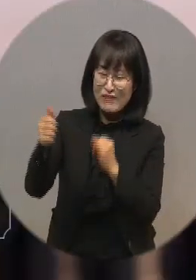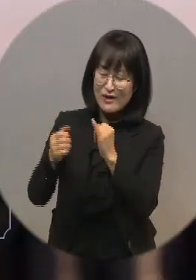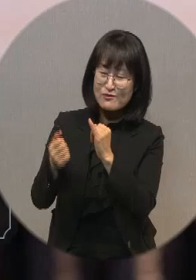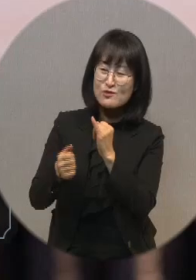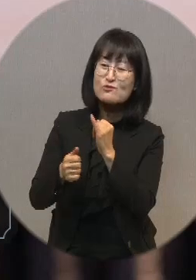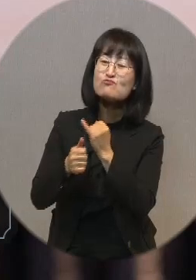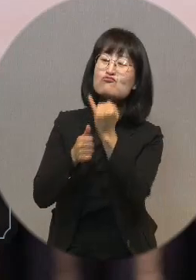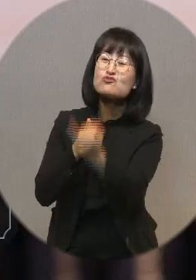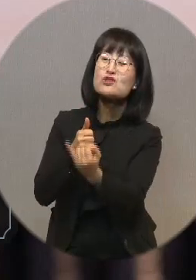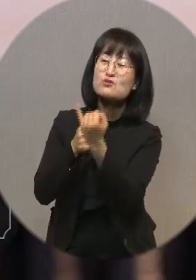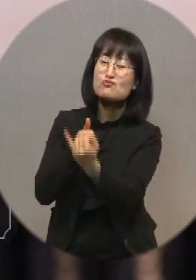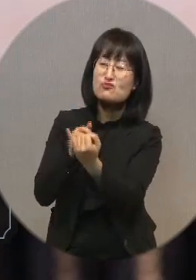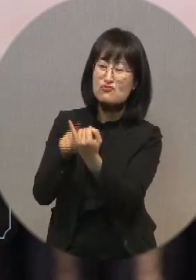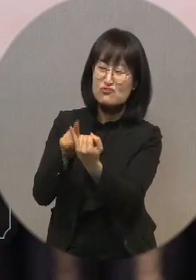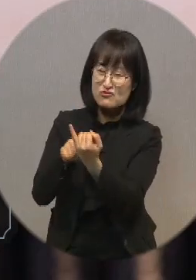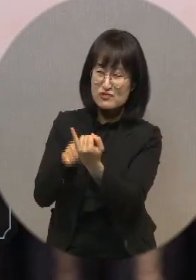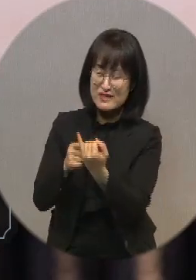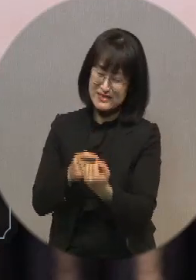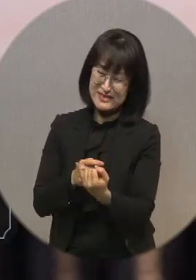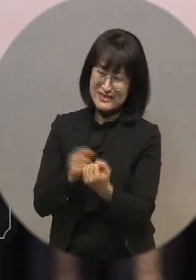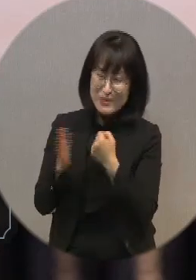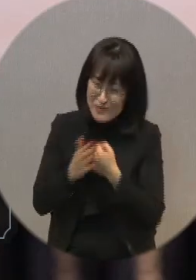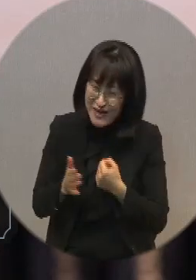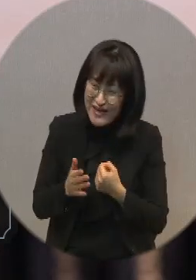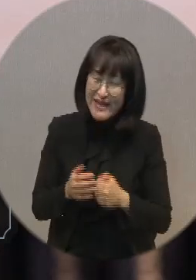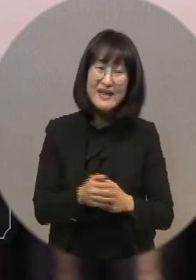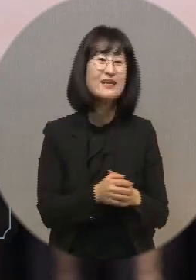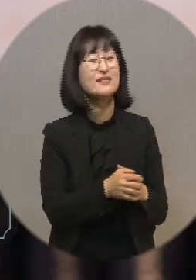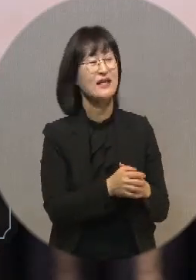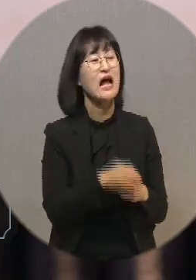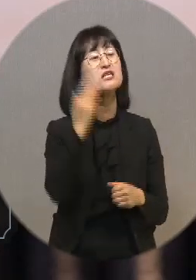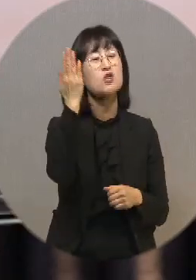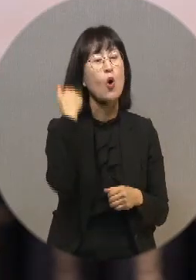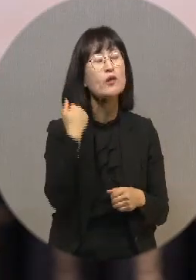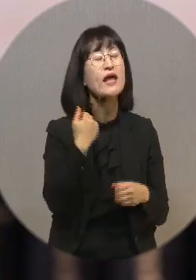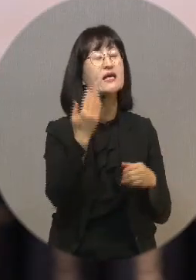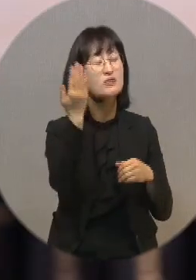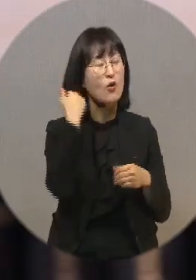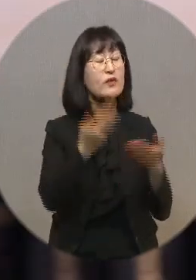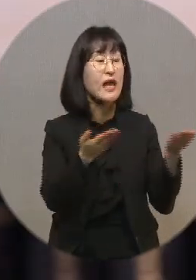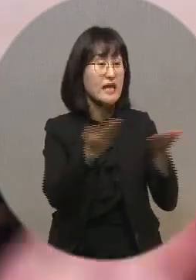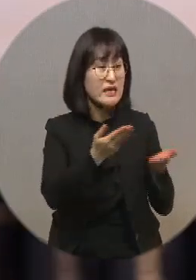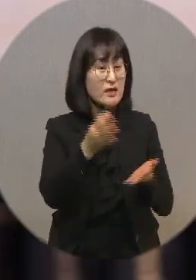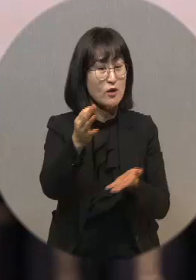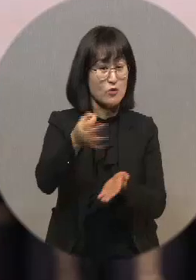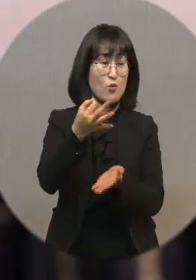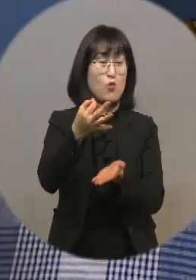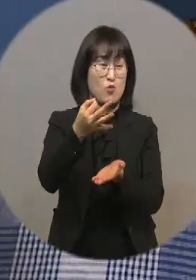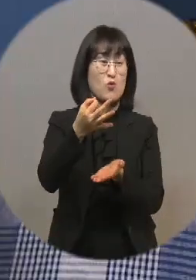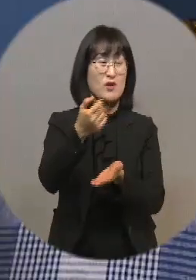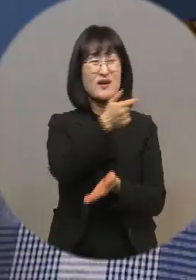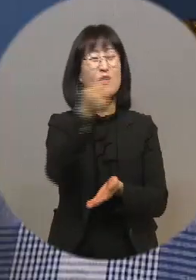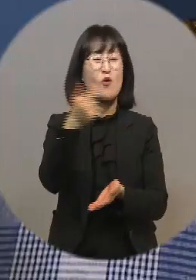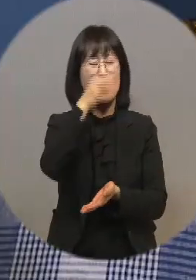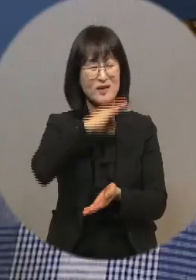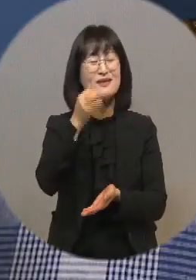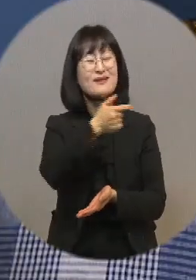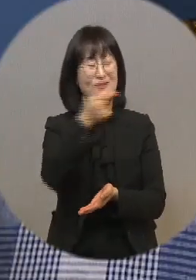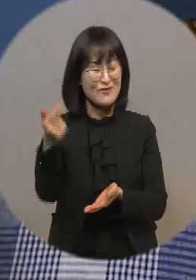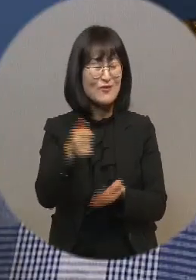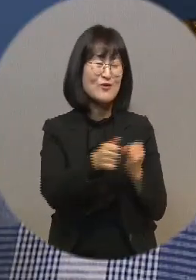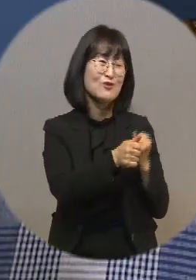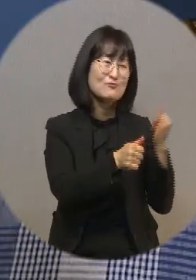하던 게 훨씬 더 금전적으로는 좀 이득이, 그럴 그러니까 것 같아요. 차이가 너무 많이 나요, 사실. 많이